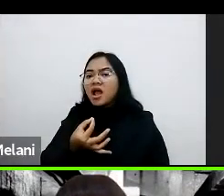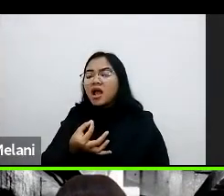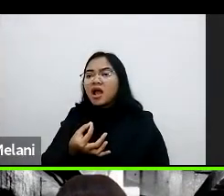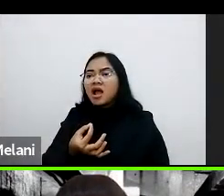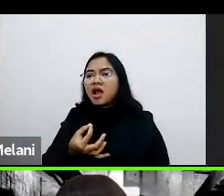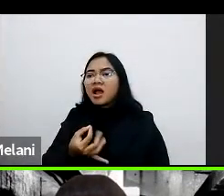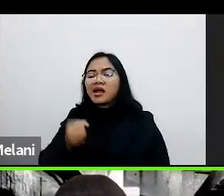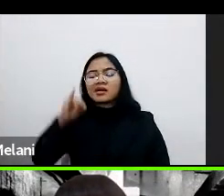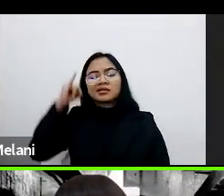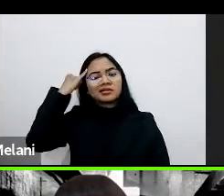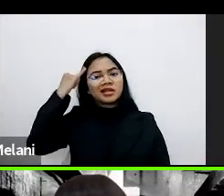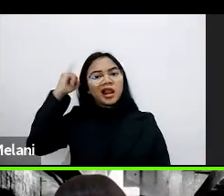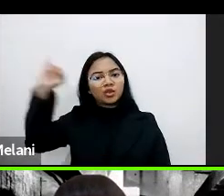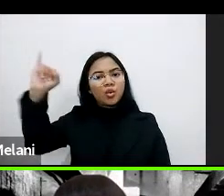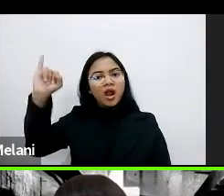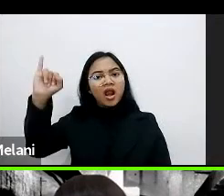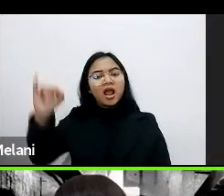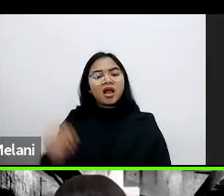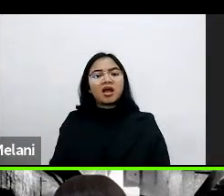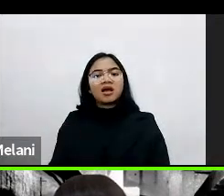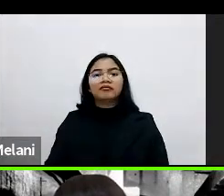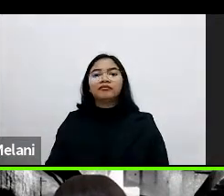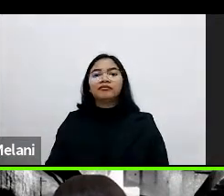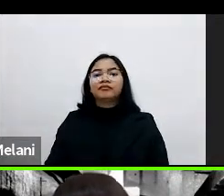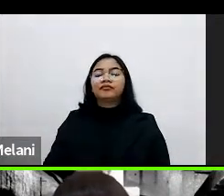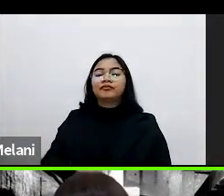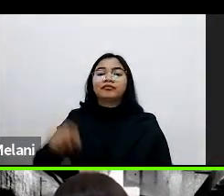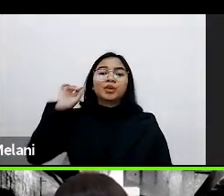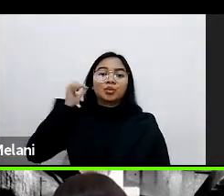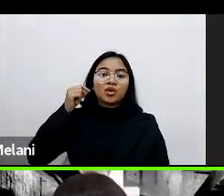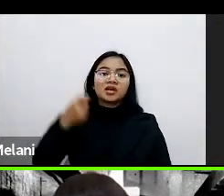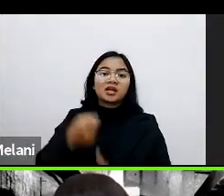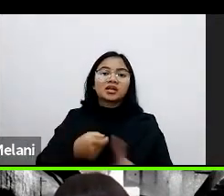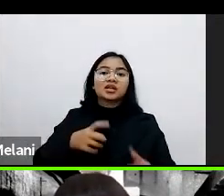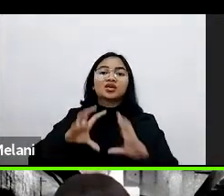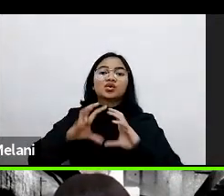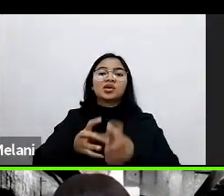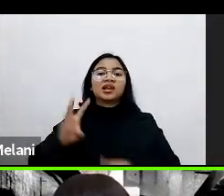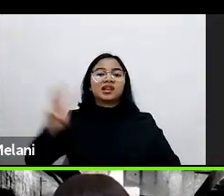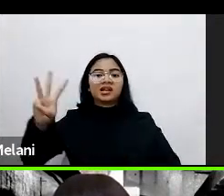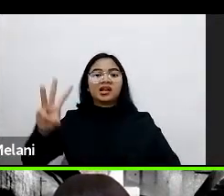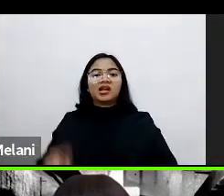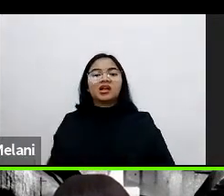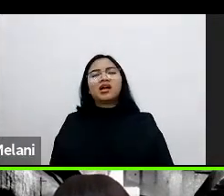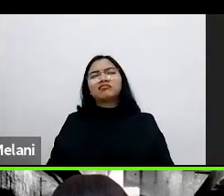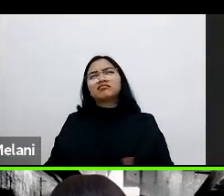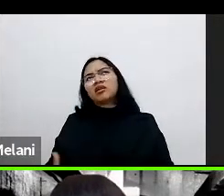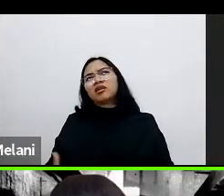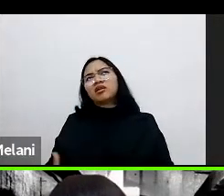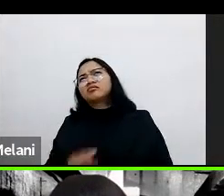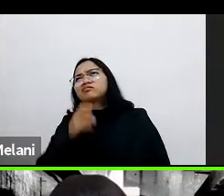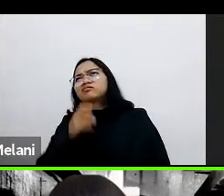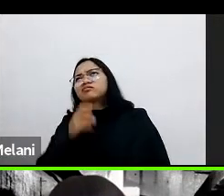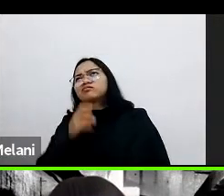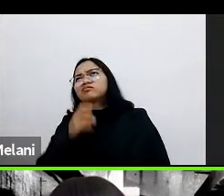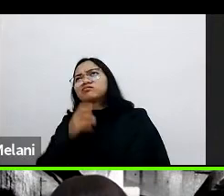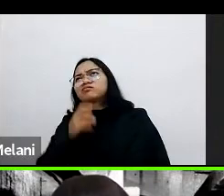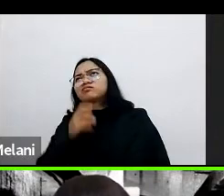intelektual akademisi perempuan dari dunia ketiga itu nyaris terbungkam. Jadi kita mesti sadar